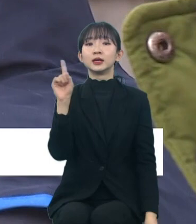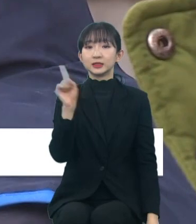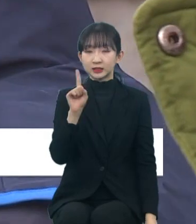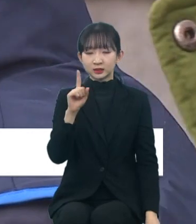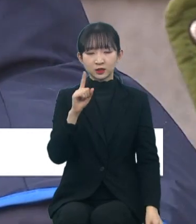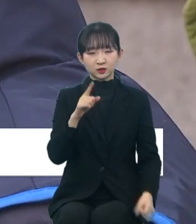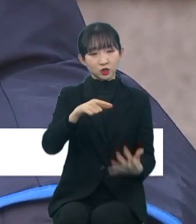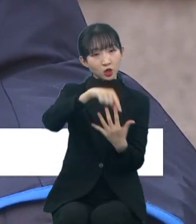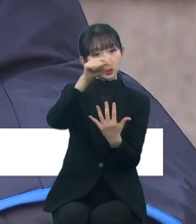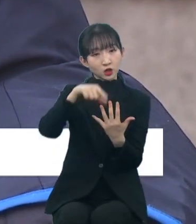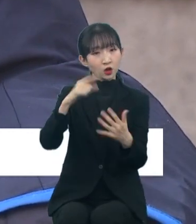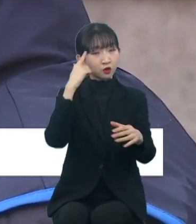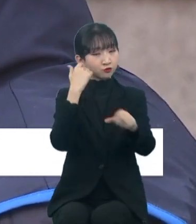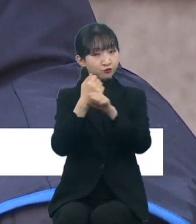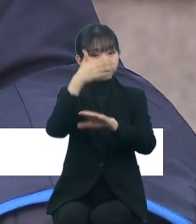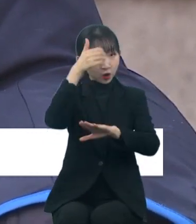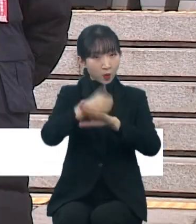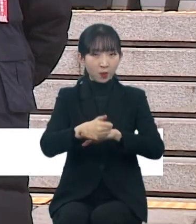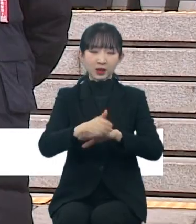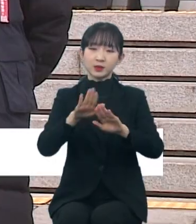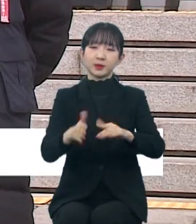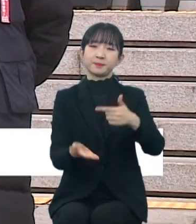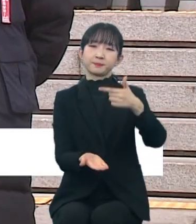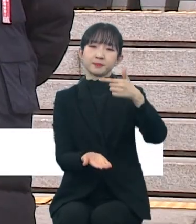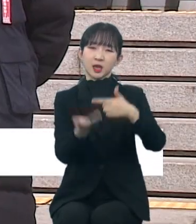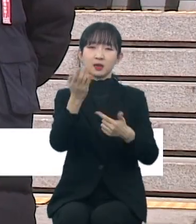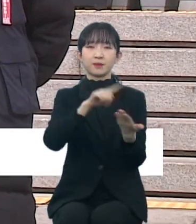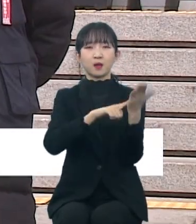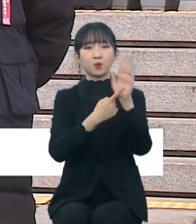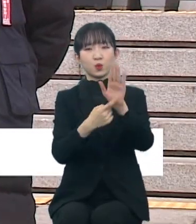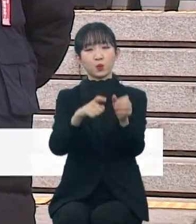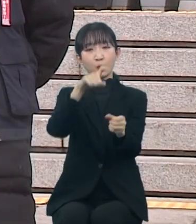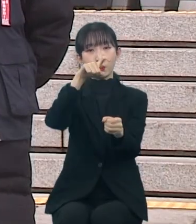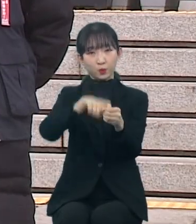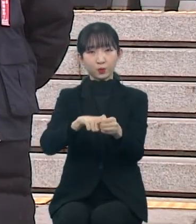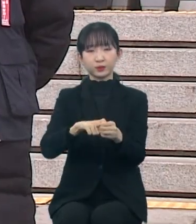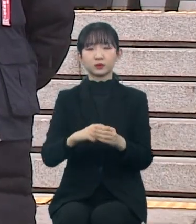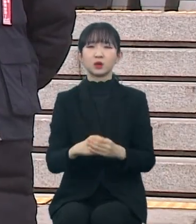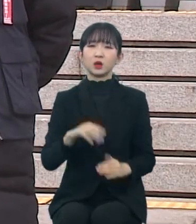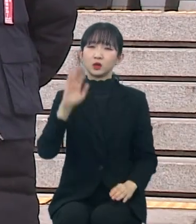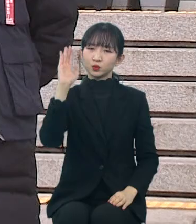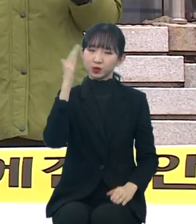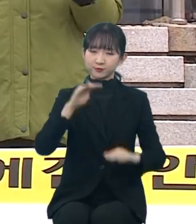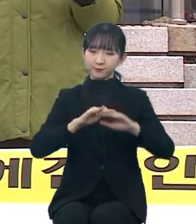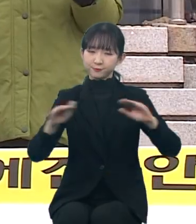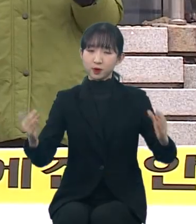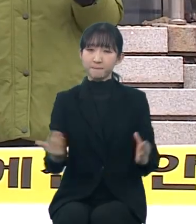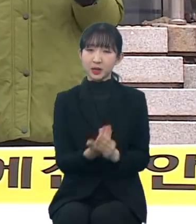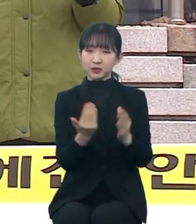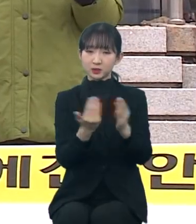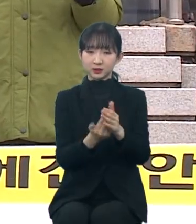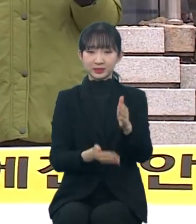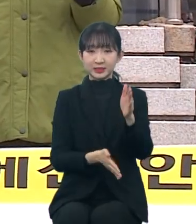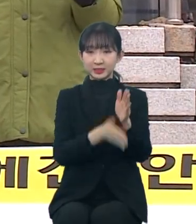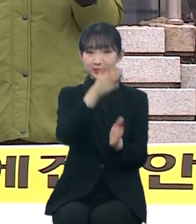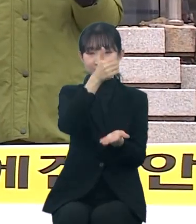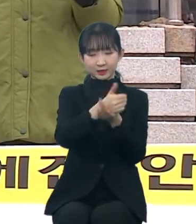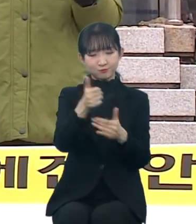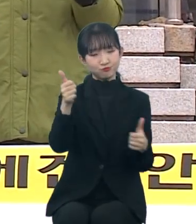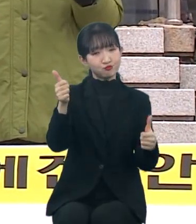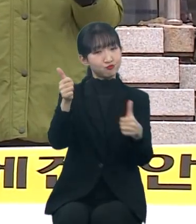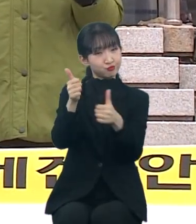결과는 올해 상반기 발표를 목표로 하고 있다고 전했습니다. 최근 균형발전 정무부 시장이 새로 취임한